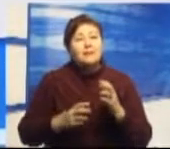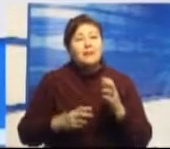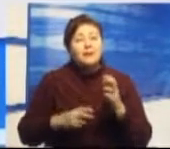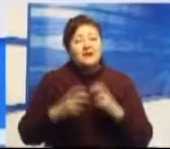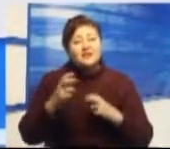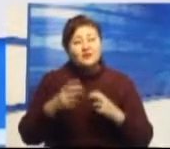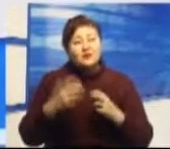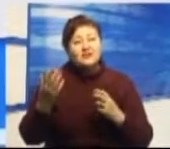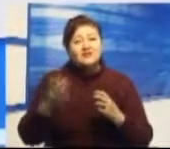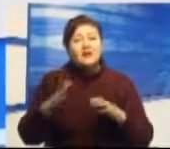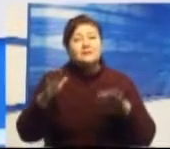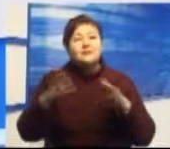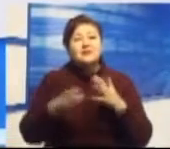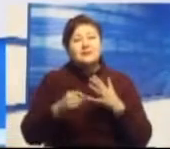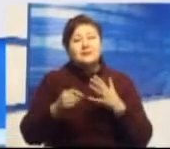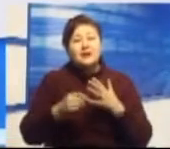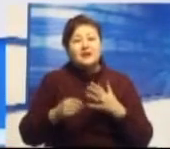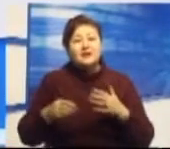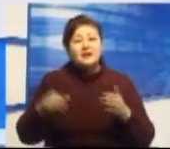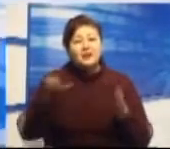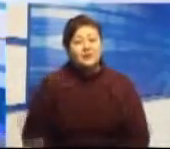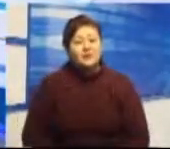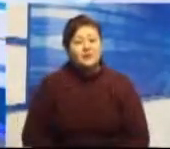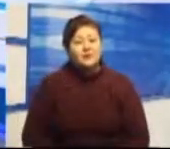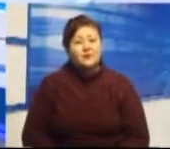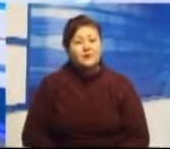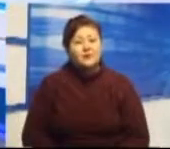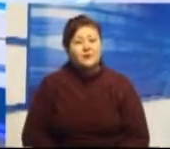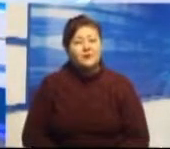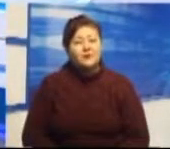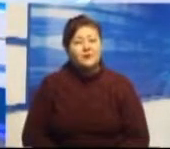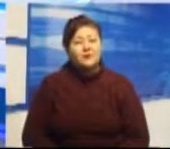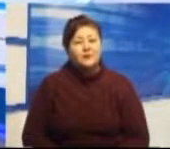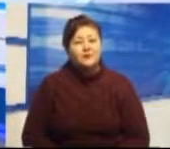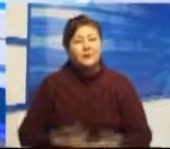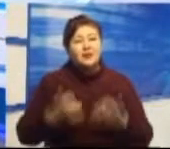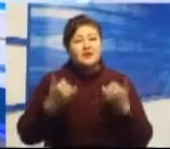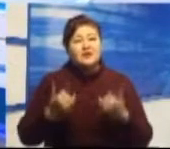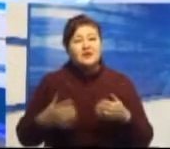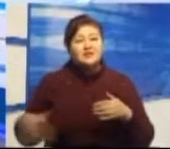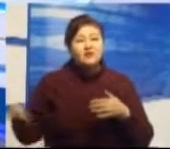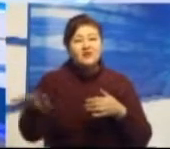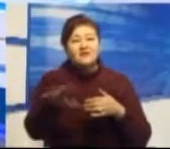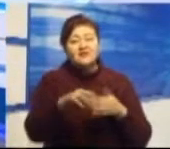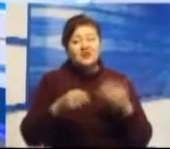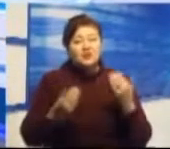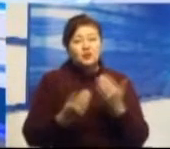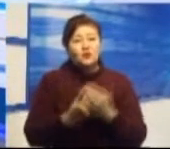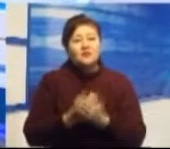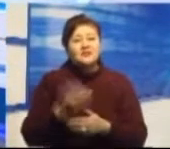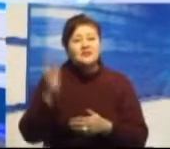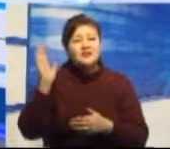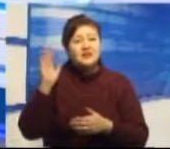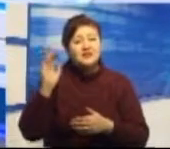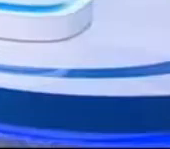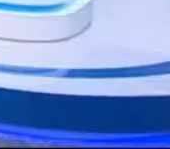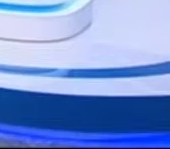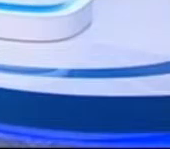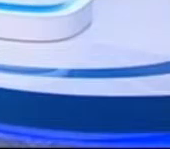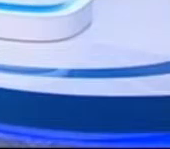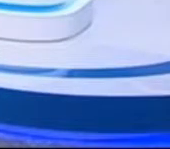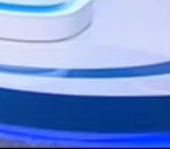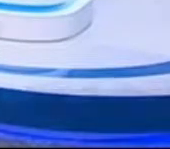жөніндегі тұрақты комиссияның есебі тыңдалады. Бүгінге осы жағымды жаңалықтармен жолыққанша аман болыңыздар.